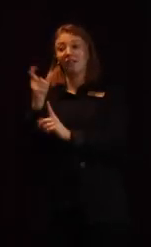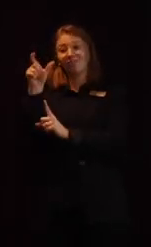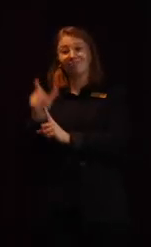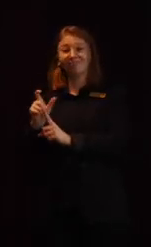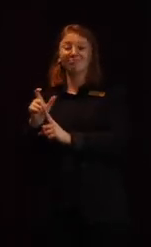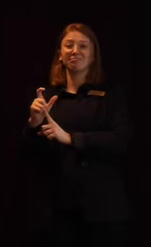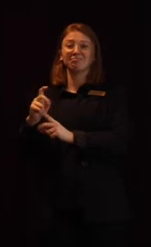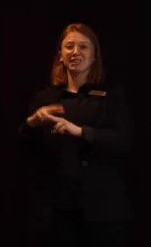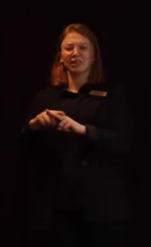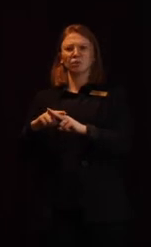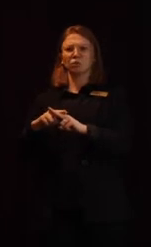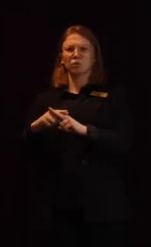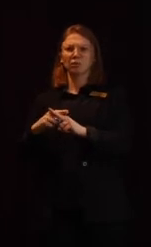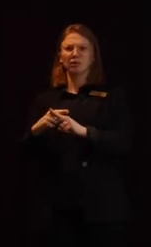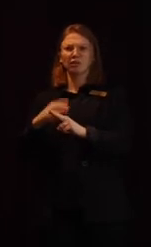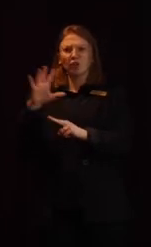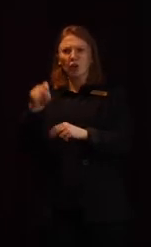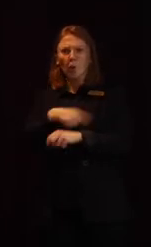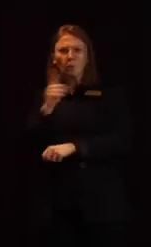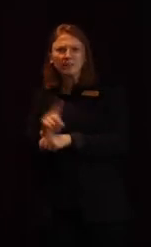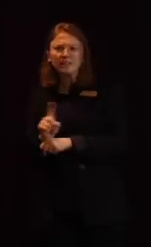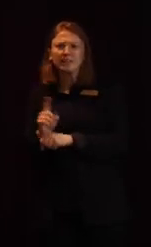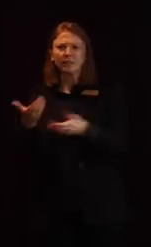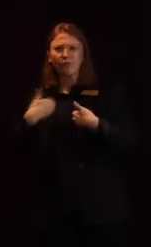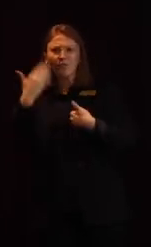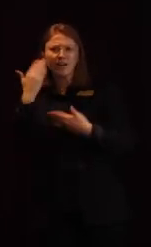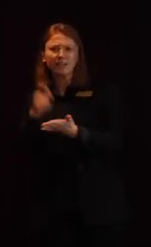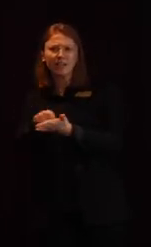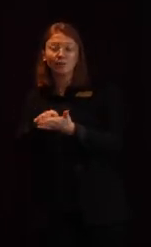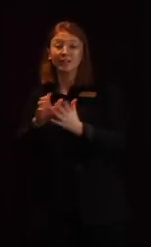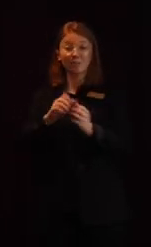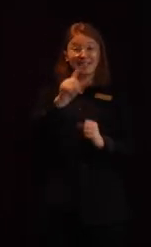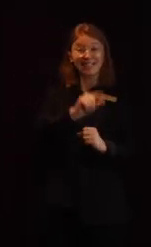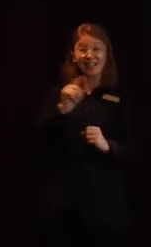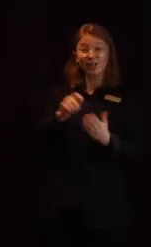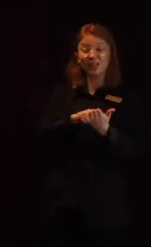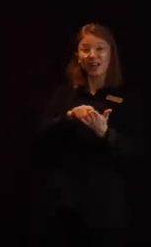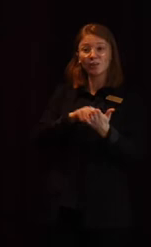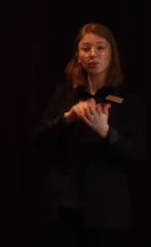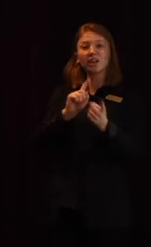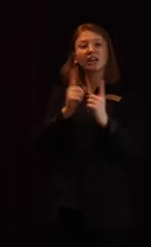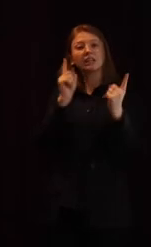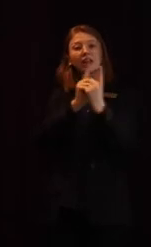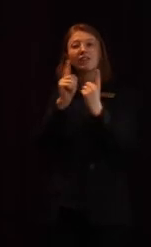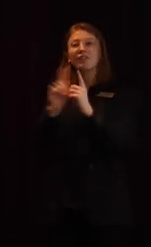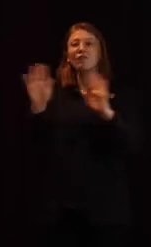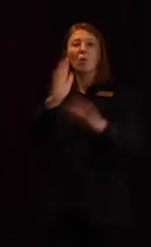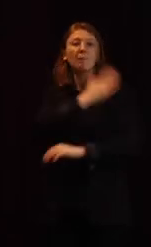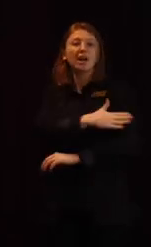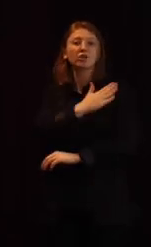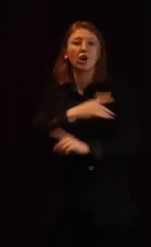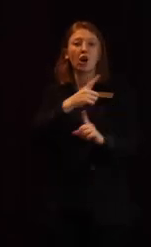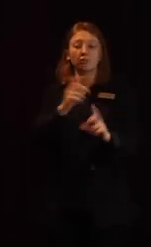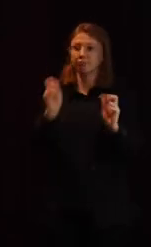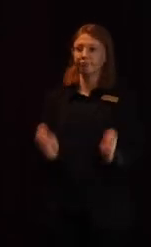att det skulle ta sån tid att få den här rätta diagnosen. Men har man en sällsynt diagnos så möter man vårdpersonal som aldrig har knäppat